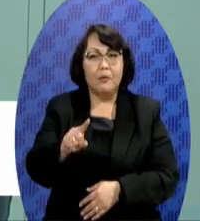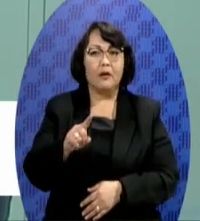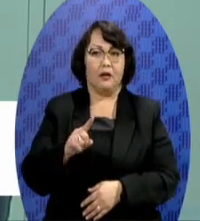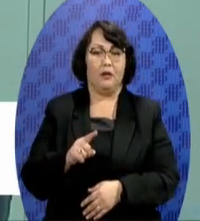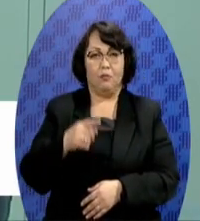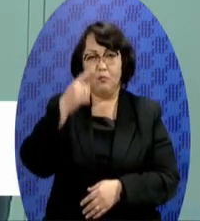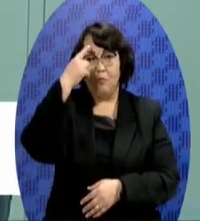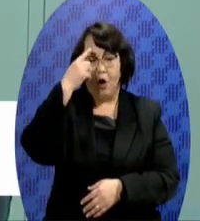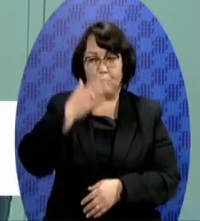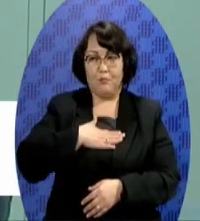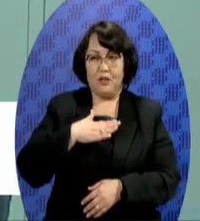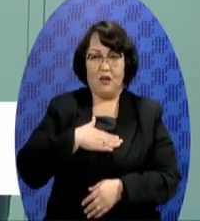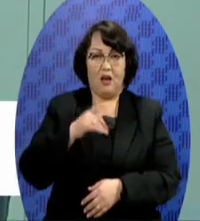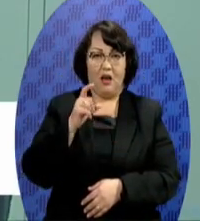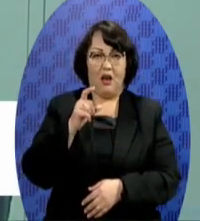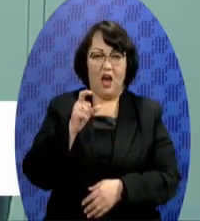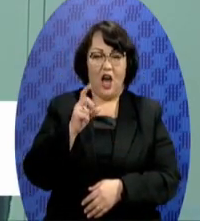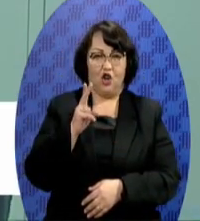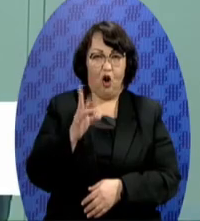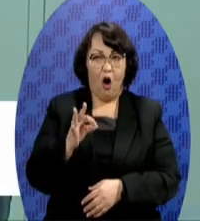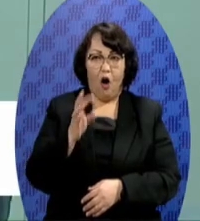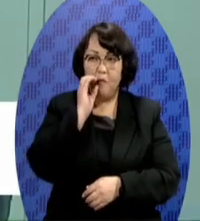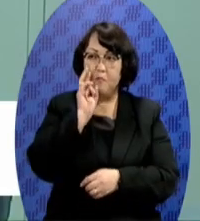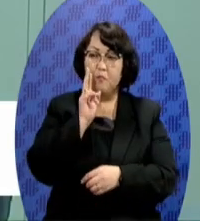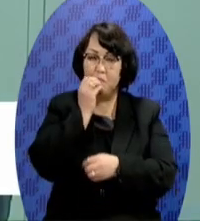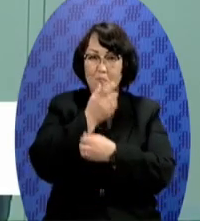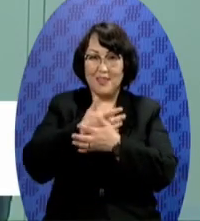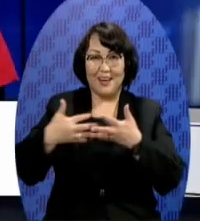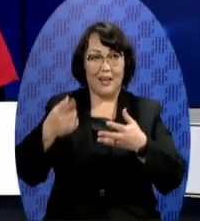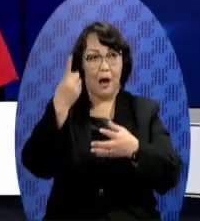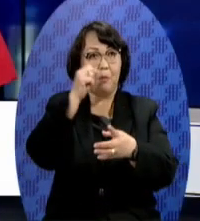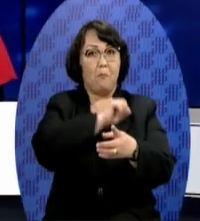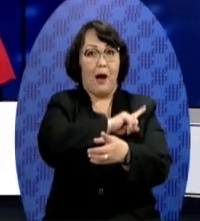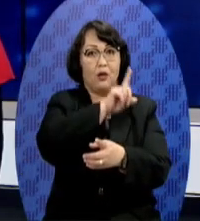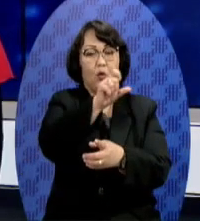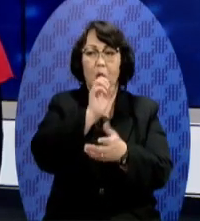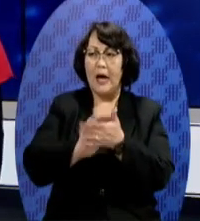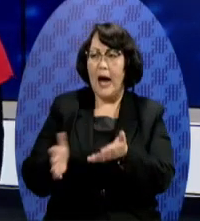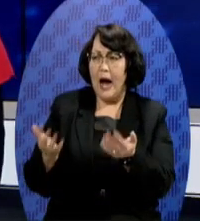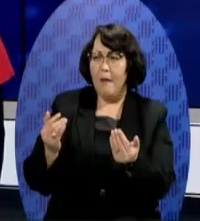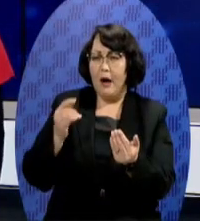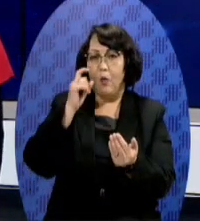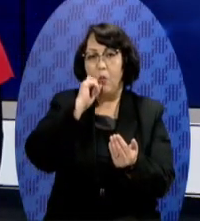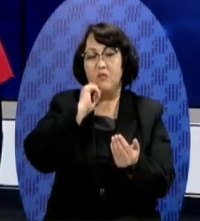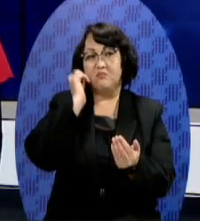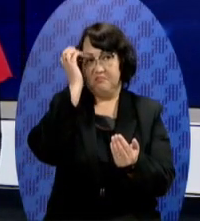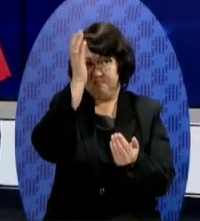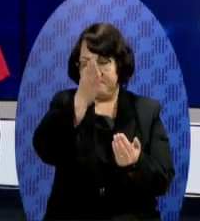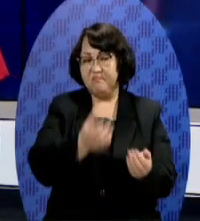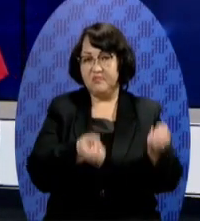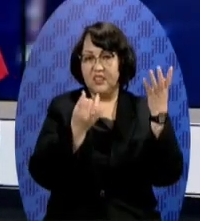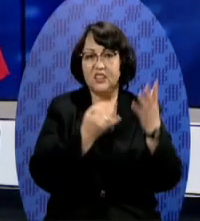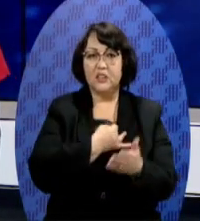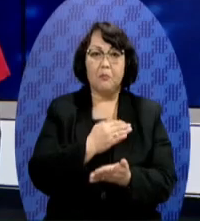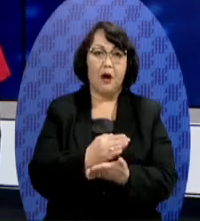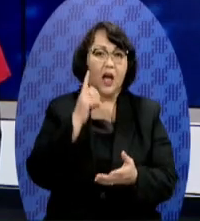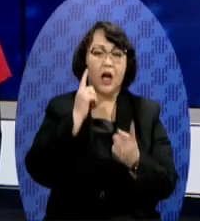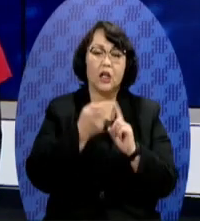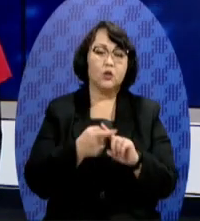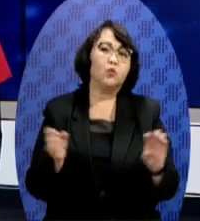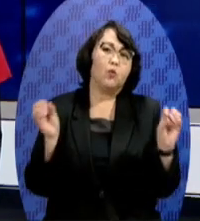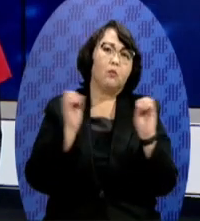хүсч мөрөддөг болно гэдэгт доктор хэлсэн. За манай улс өмнө 570 орчим бодлогын баримт